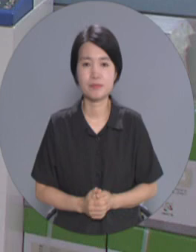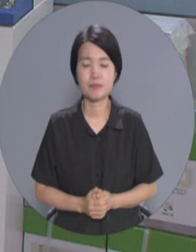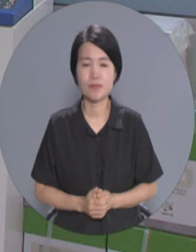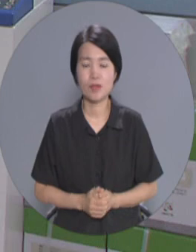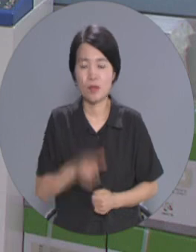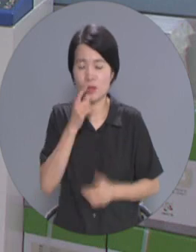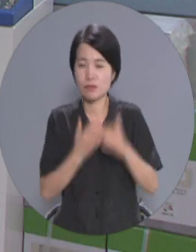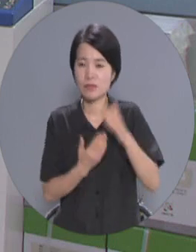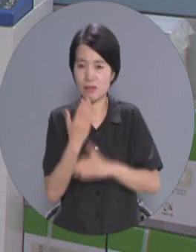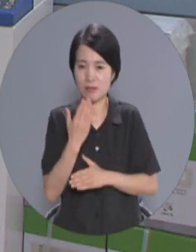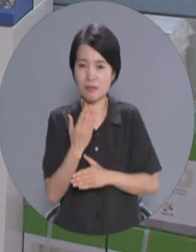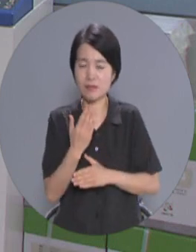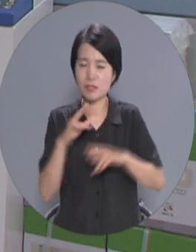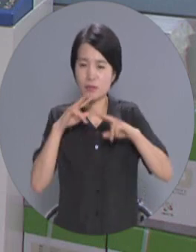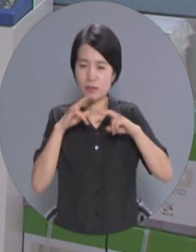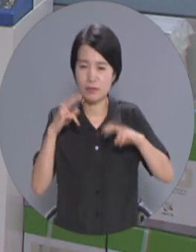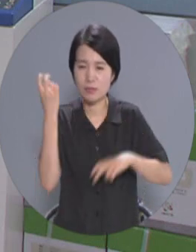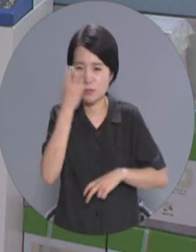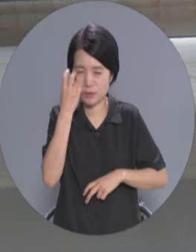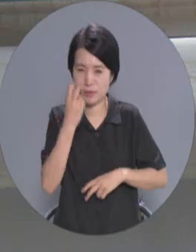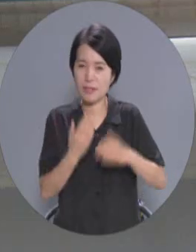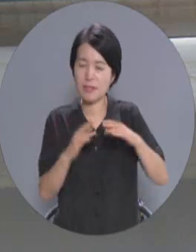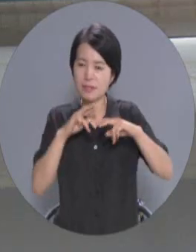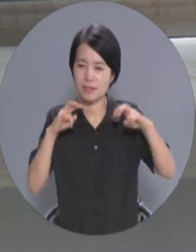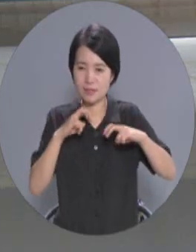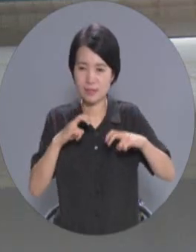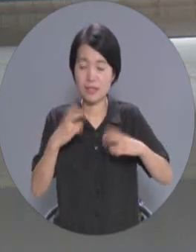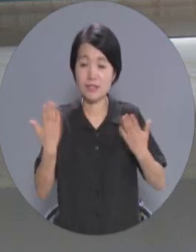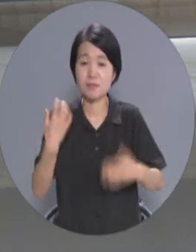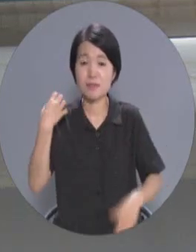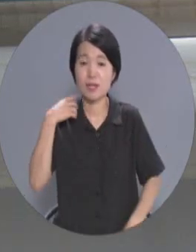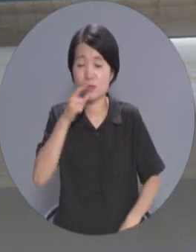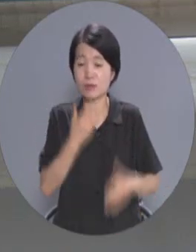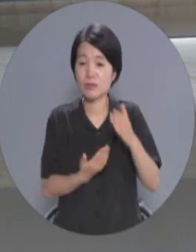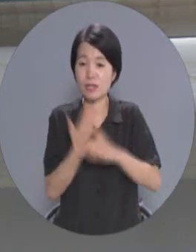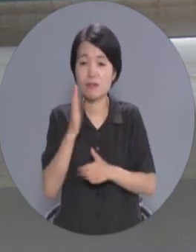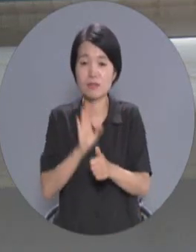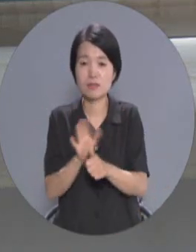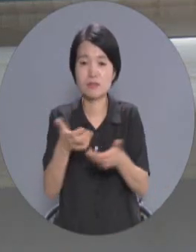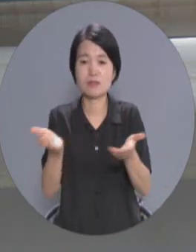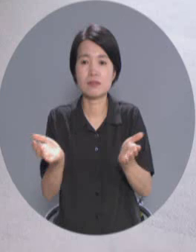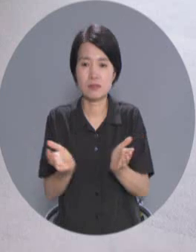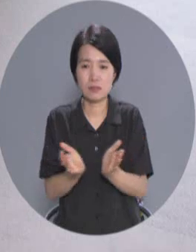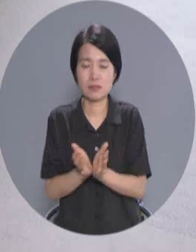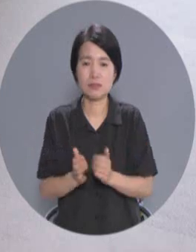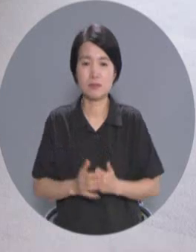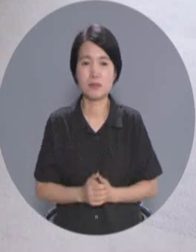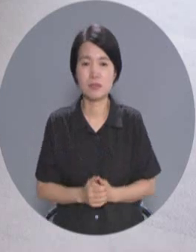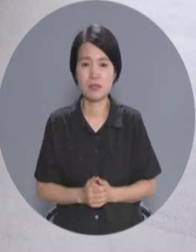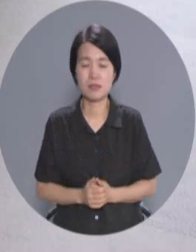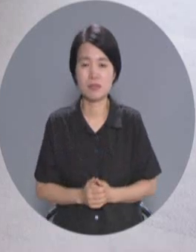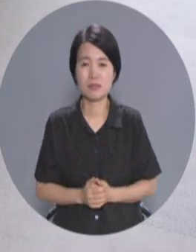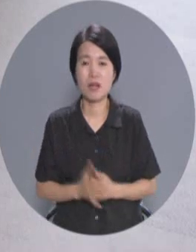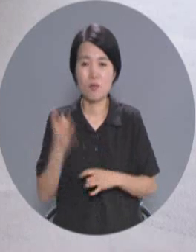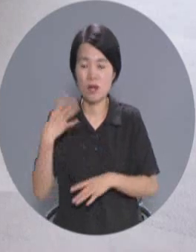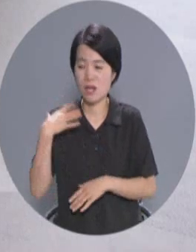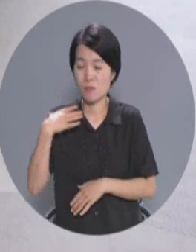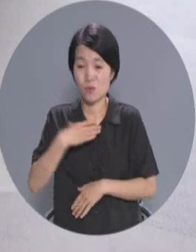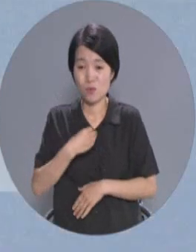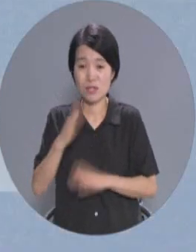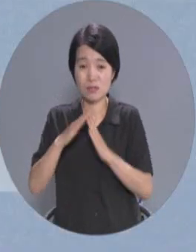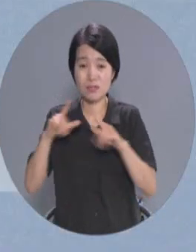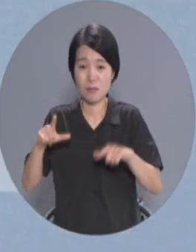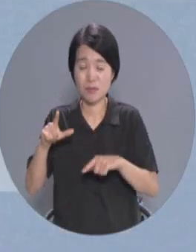여순 사건의 사실을 조사하고 진상규명 업무를 맡은 여순 사건 지원단. 원래 무안의